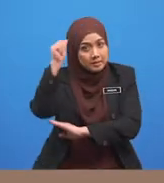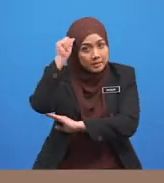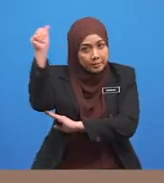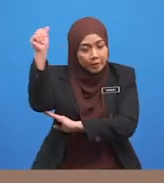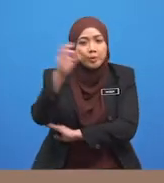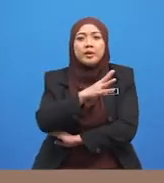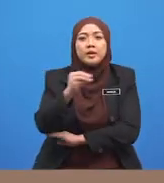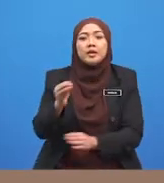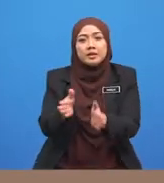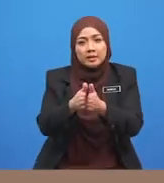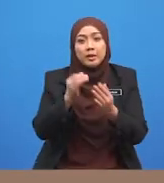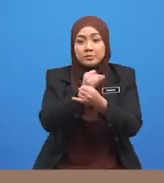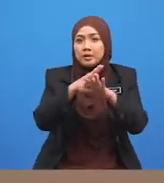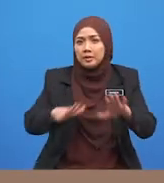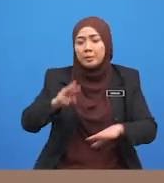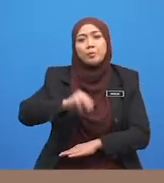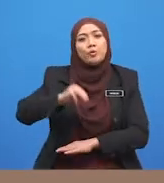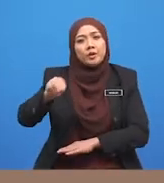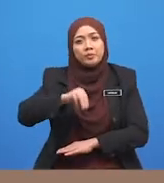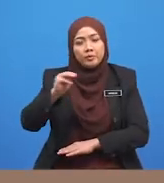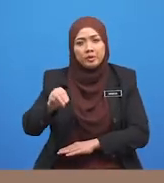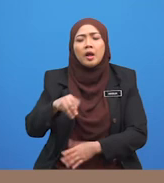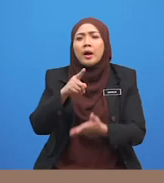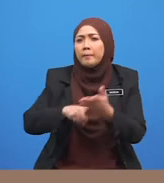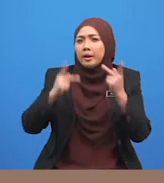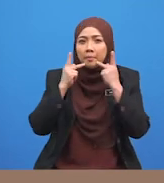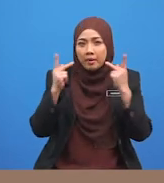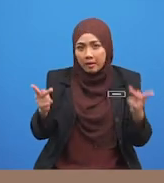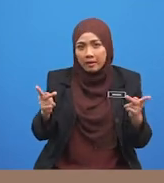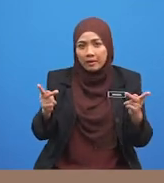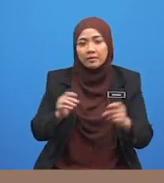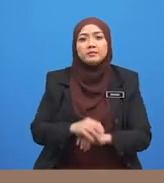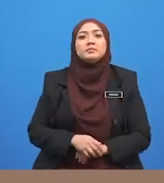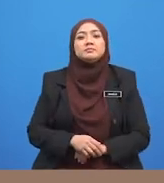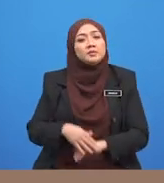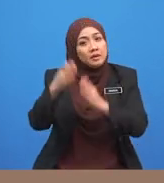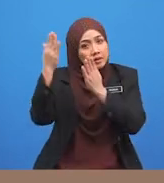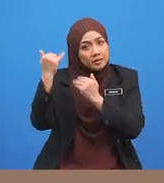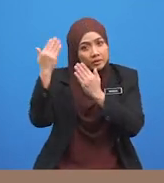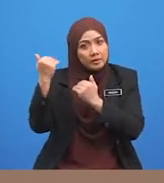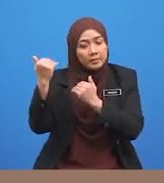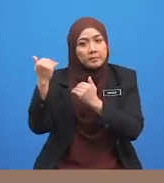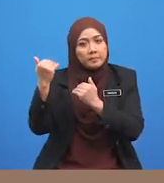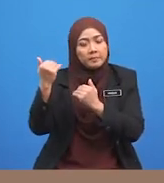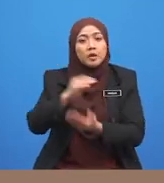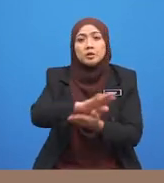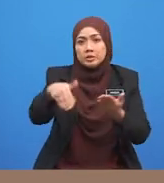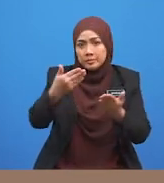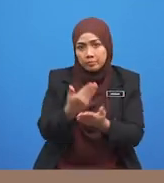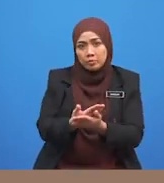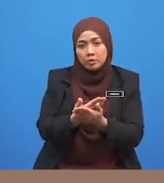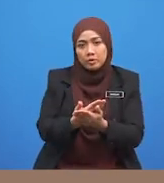Assalamualaikum dan salam sejahtera murid-murid. Apa khabar murid-murid? Harapan cikgu, anak-anak murid